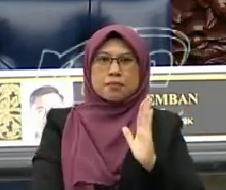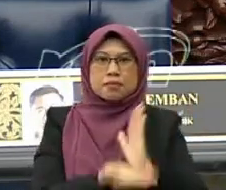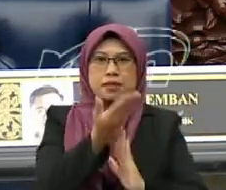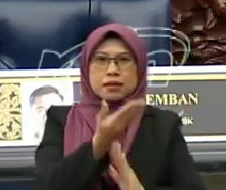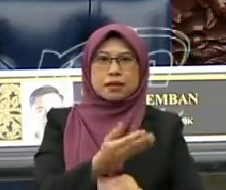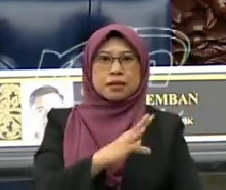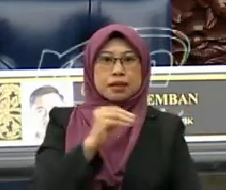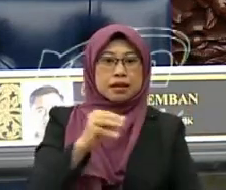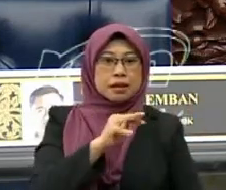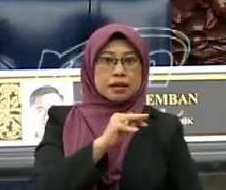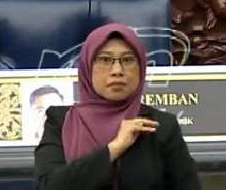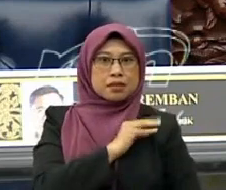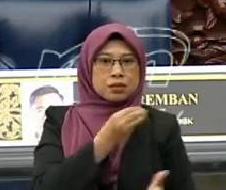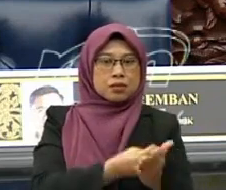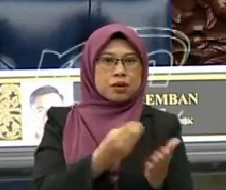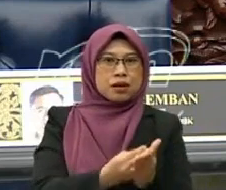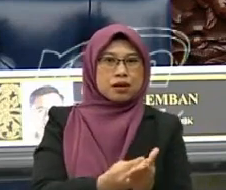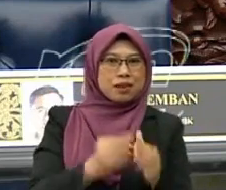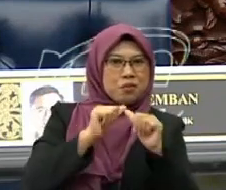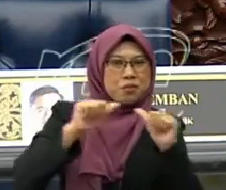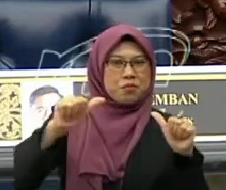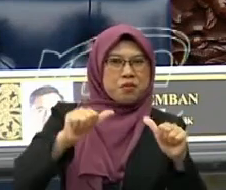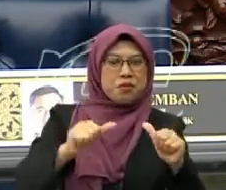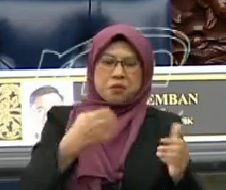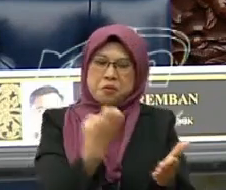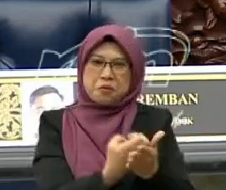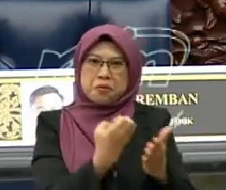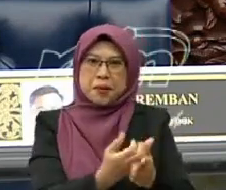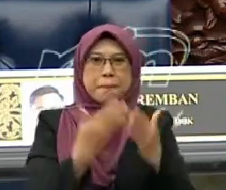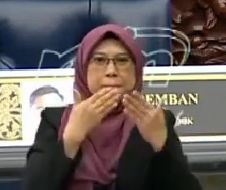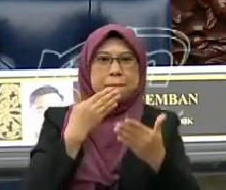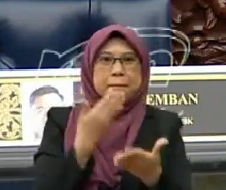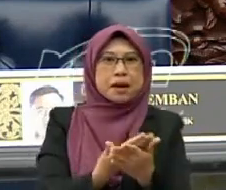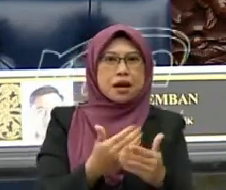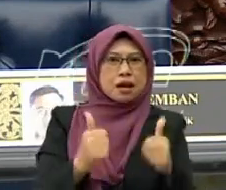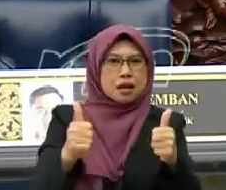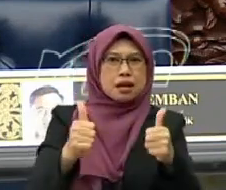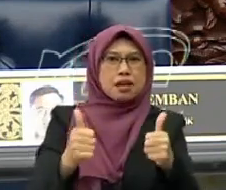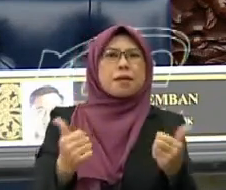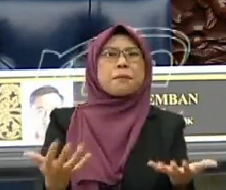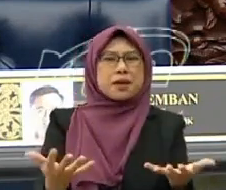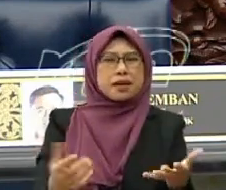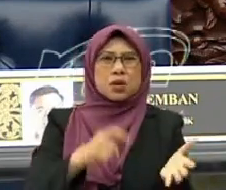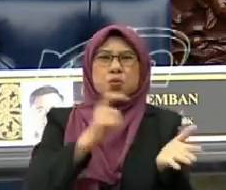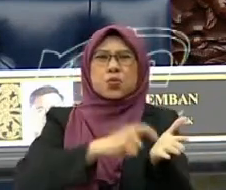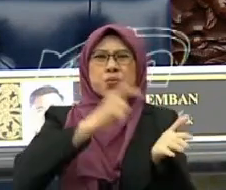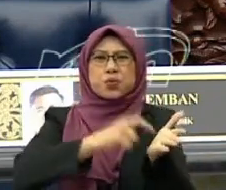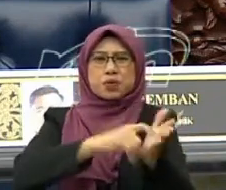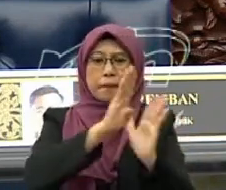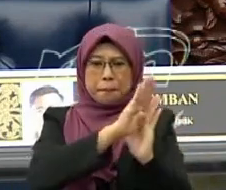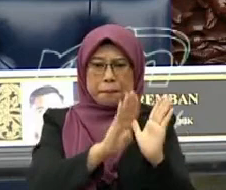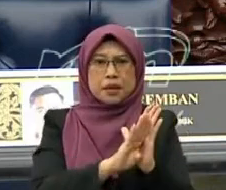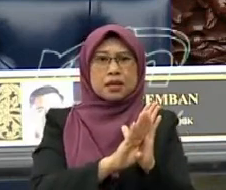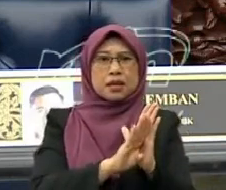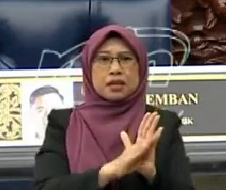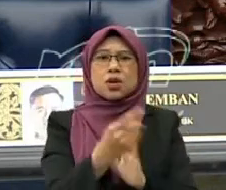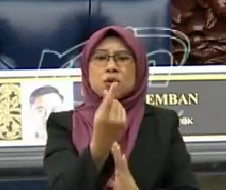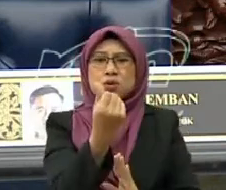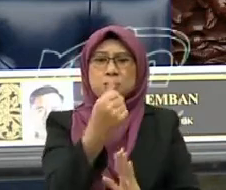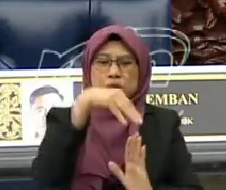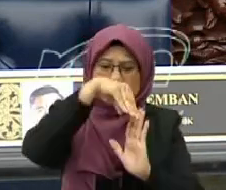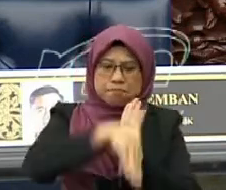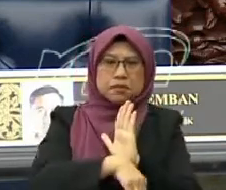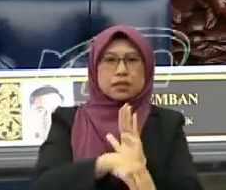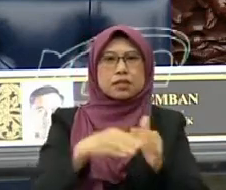Menteri Keuangan sedap telinga mendengar keadaan ekonomi cukup baik mana ada baik dia hutang babilian Ringgit